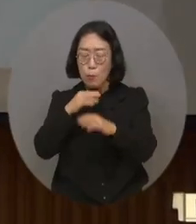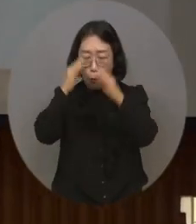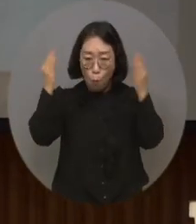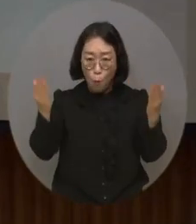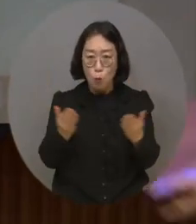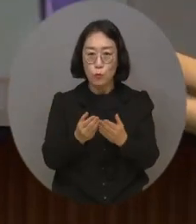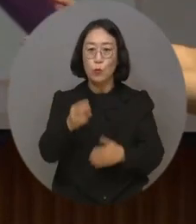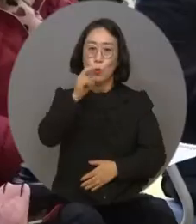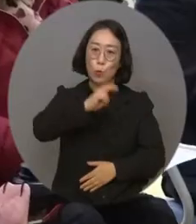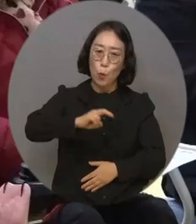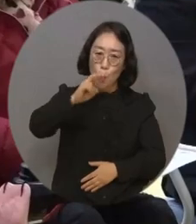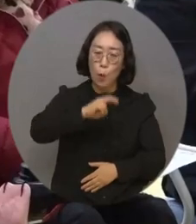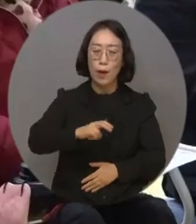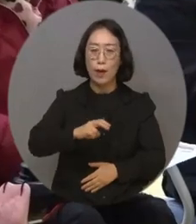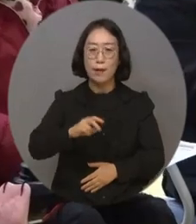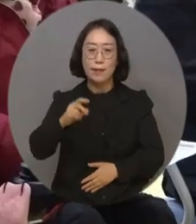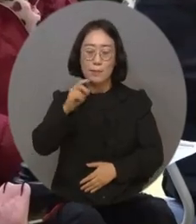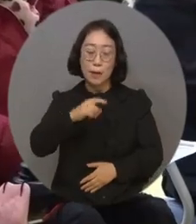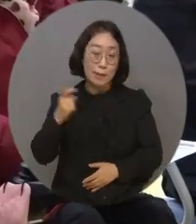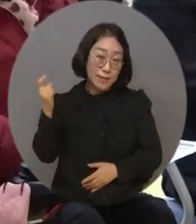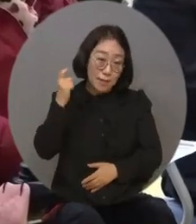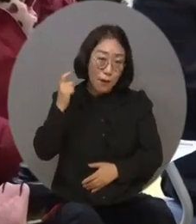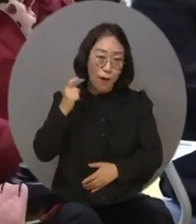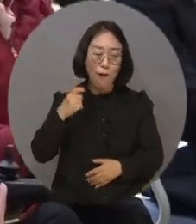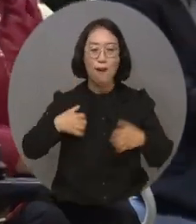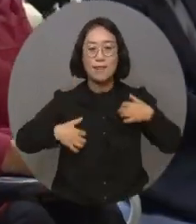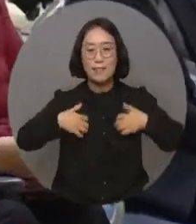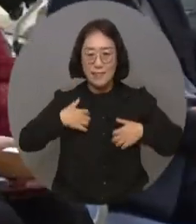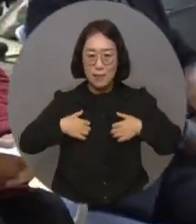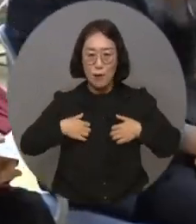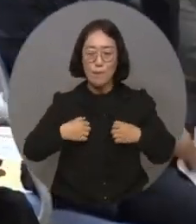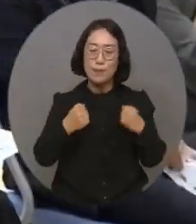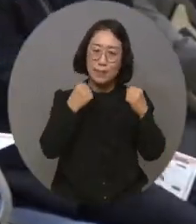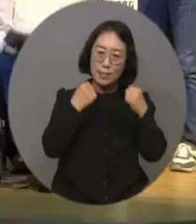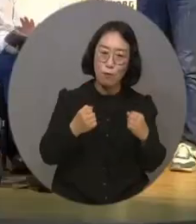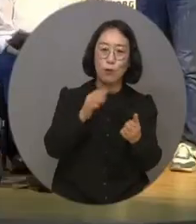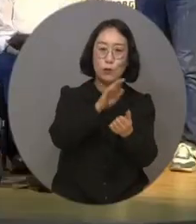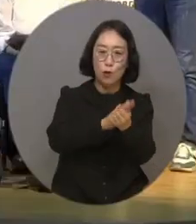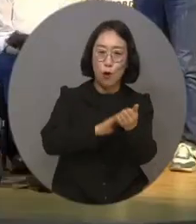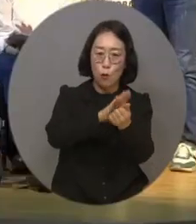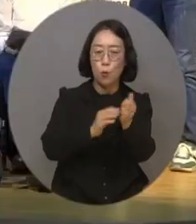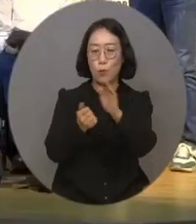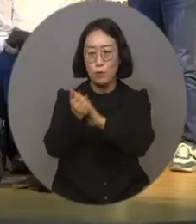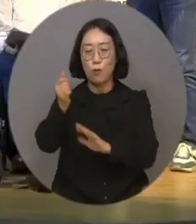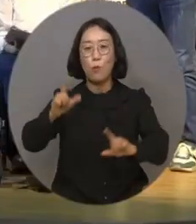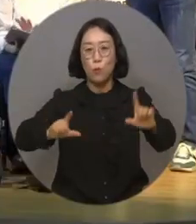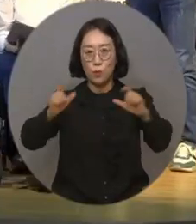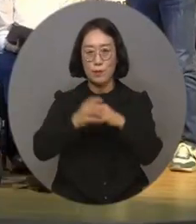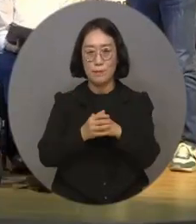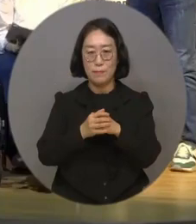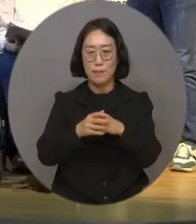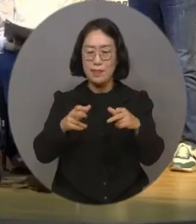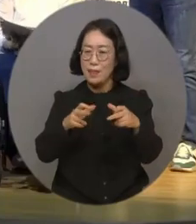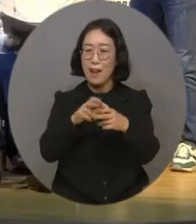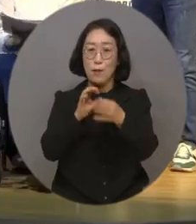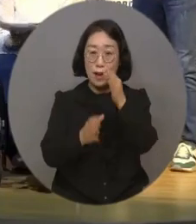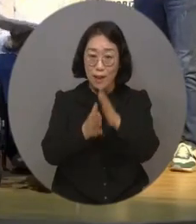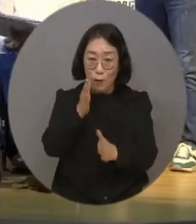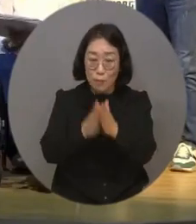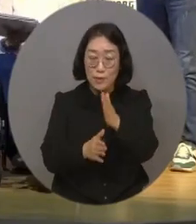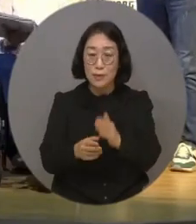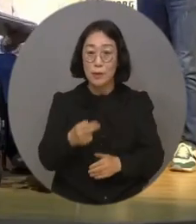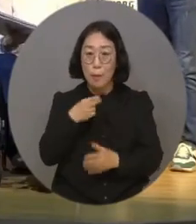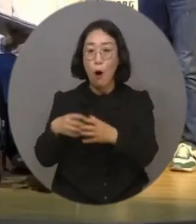노래와 연주를 흥에겨와 함께 즐기며 서로를 응원하는 모습이었습니다. 장애의 벽을 허물어가는 연습,